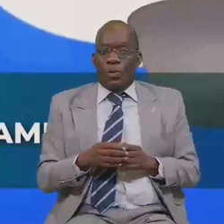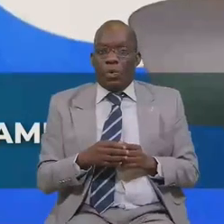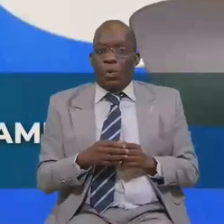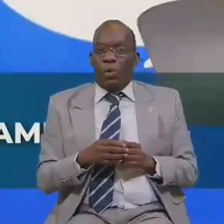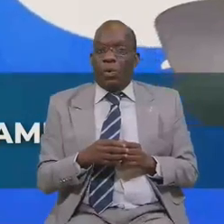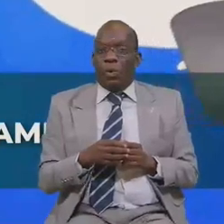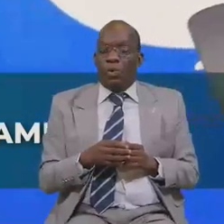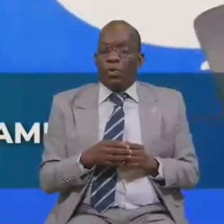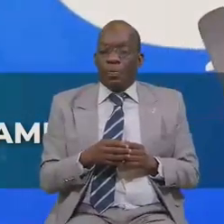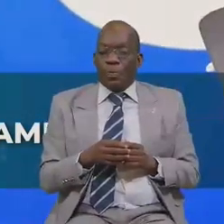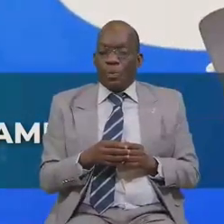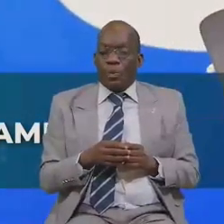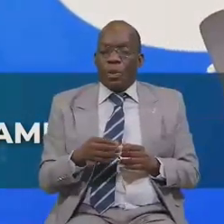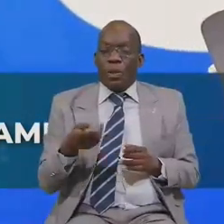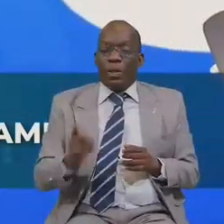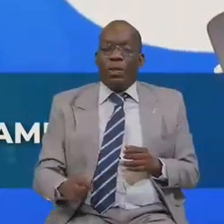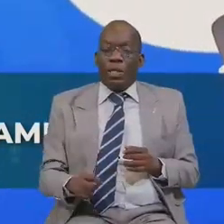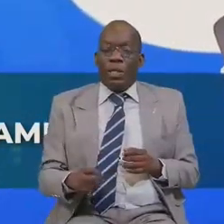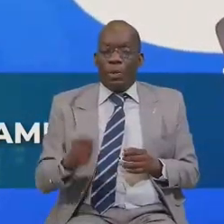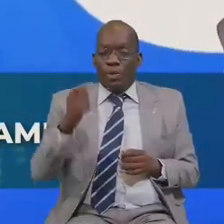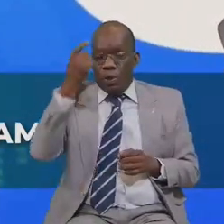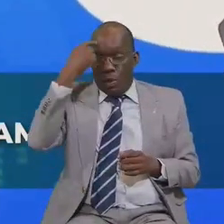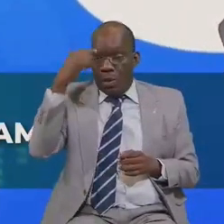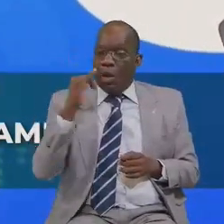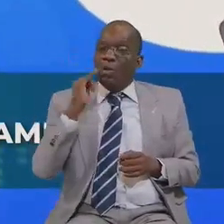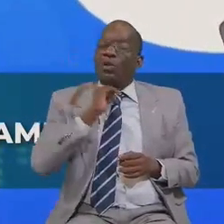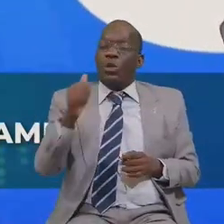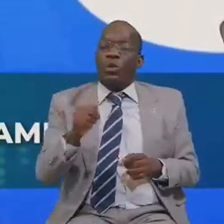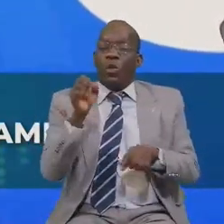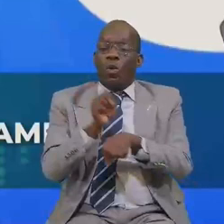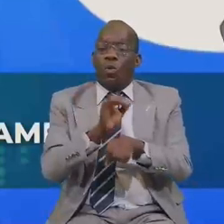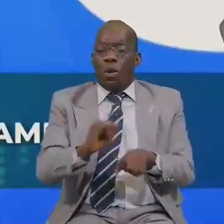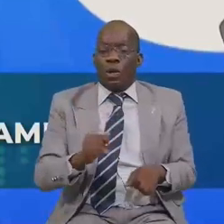Quand le véhicule bouge et que le frein ne marche pas,